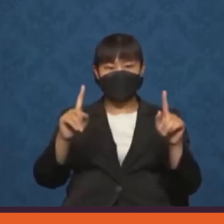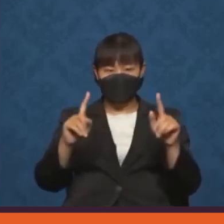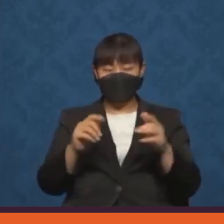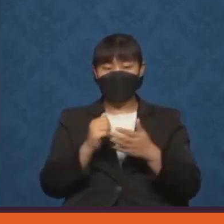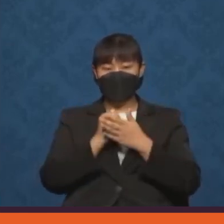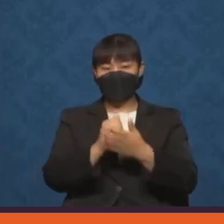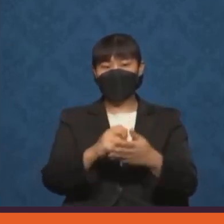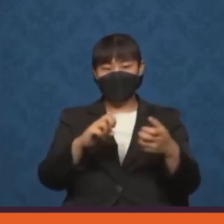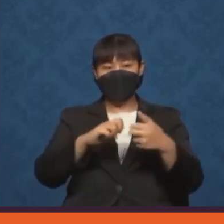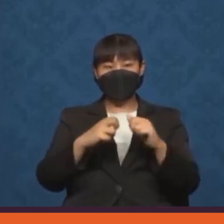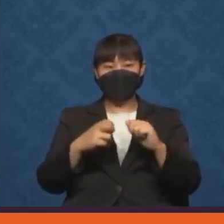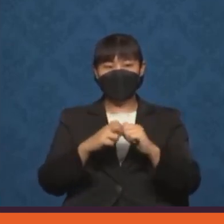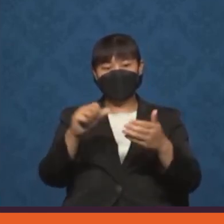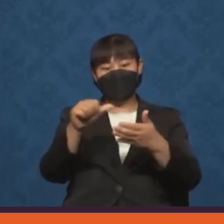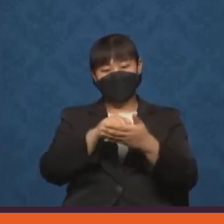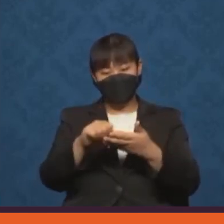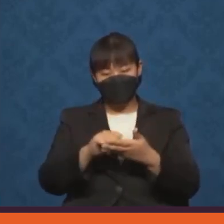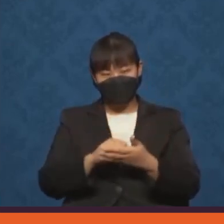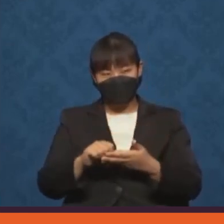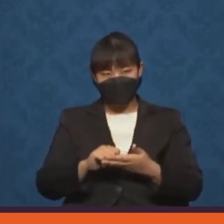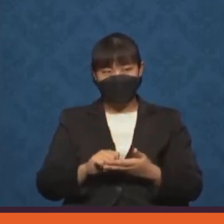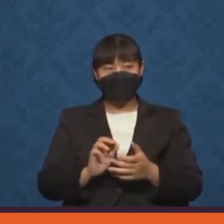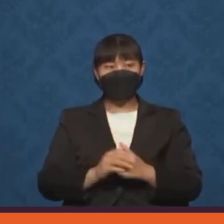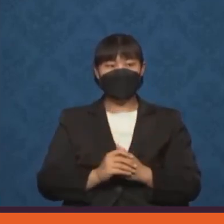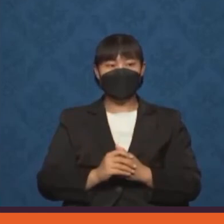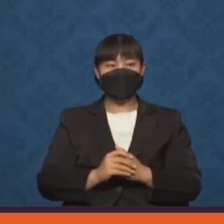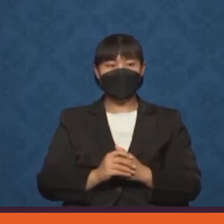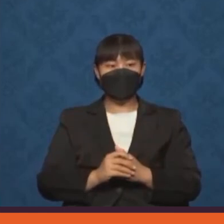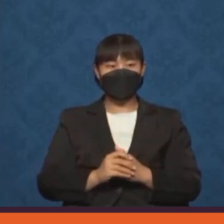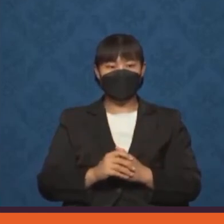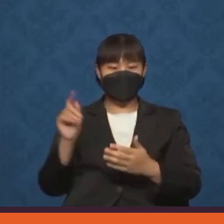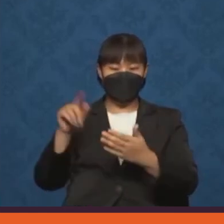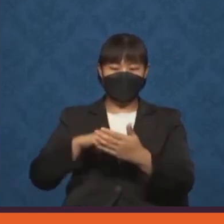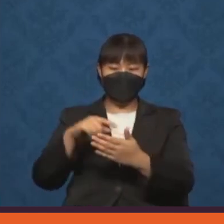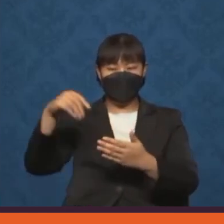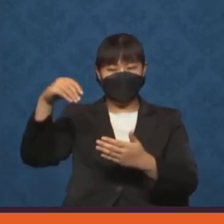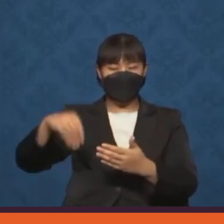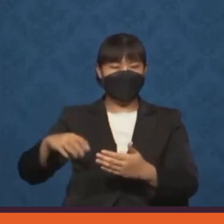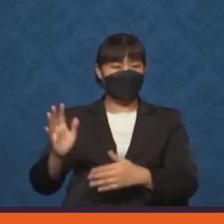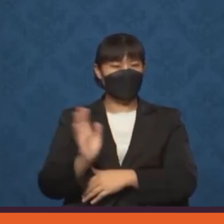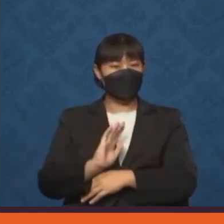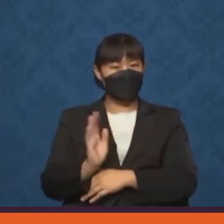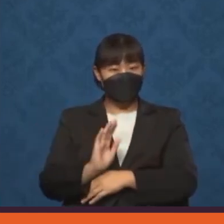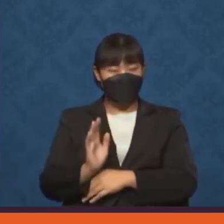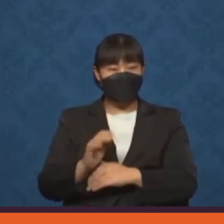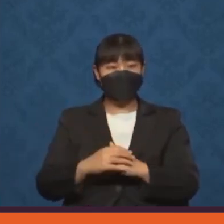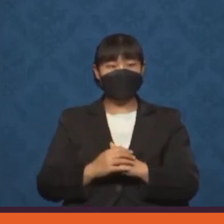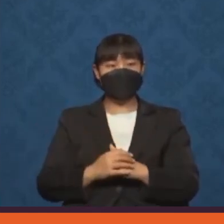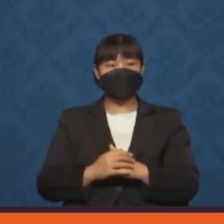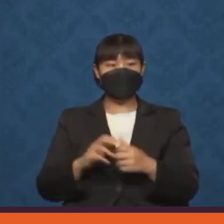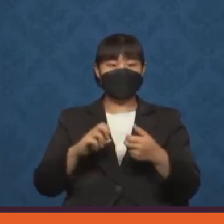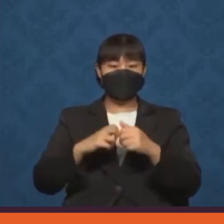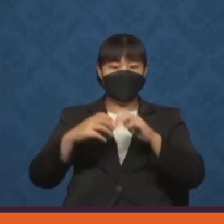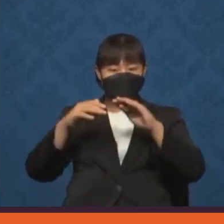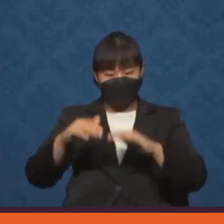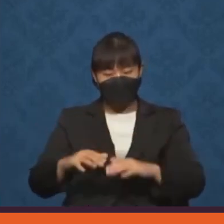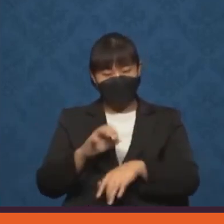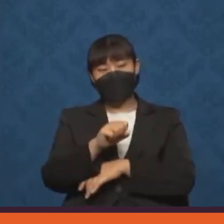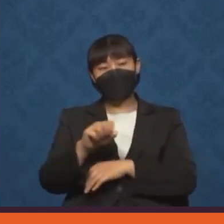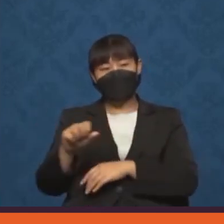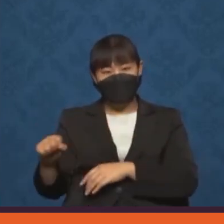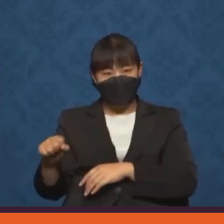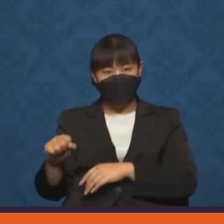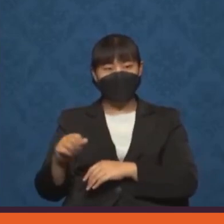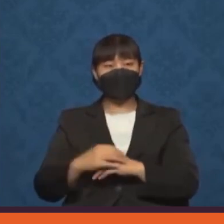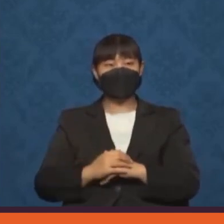าเรื่องการรวมศูนย์อำนาจไว้กับองค์กรที่ไม่ได้มาจากการเลือกตั้งเรากำลังเข้าไปแก้ปัญหาการบั่นทอนอำนาจของสภาผู้แทนราษฎรที่มา